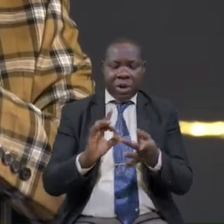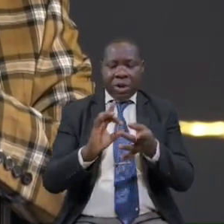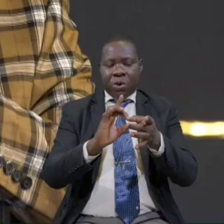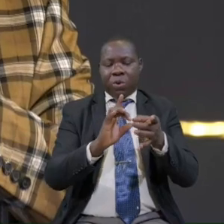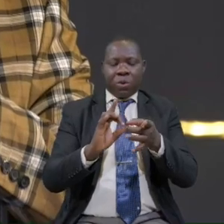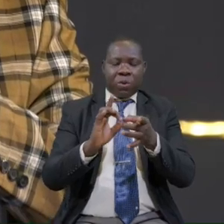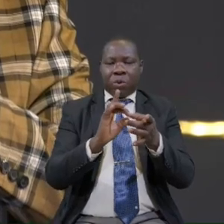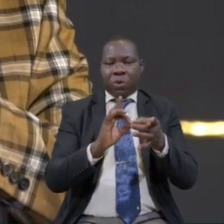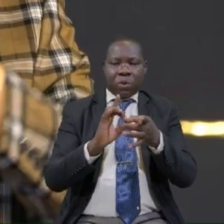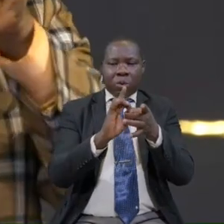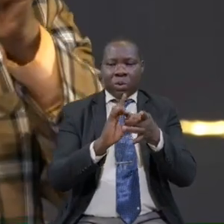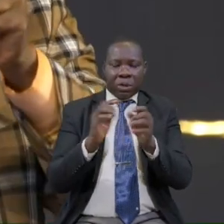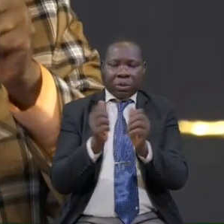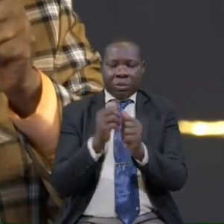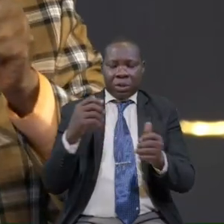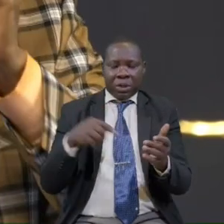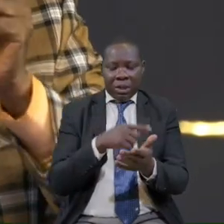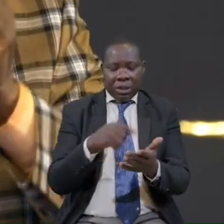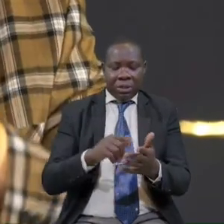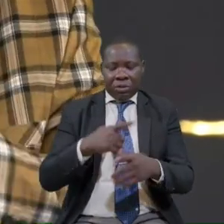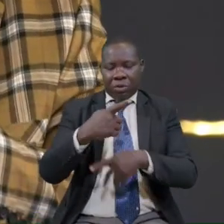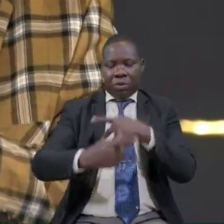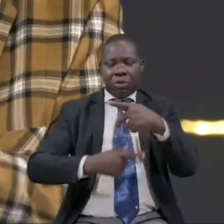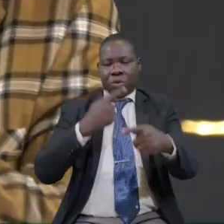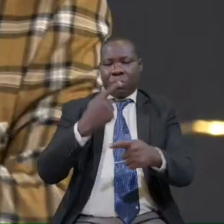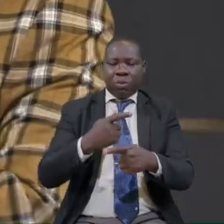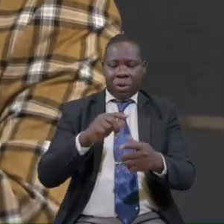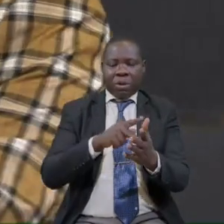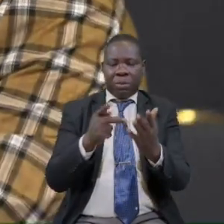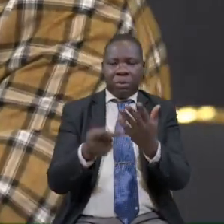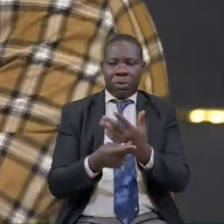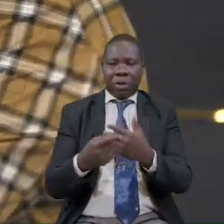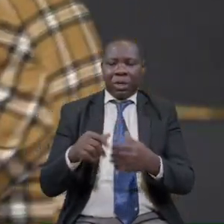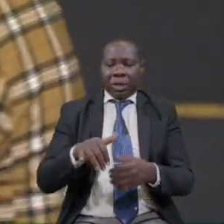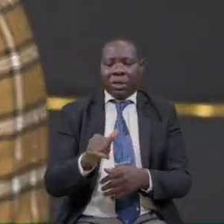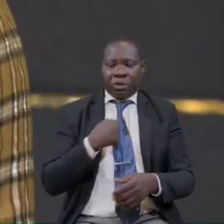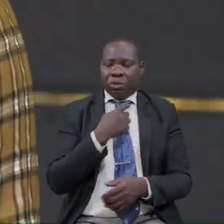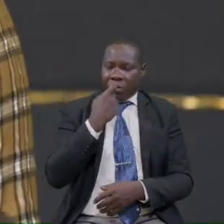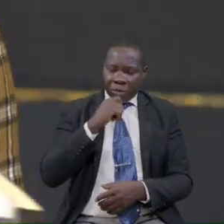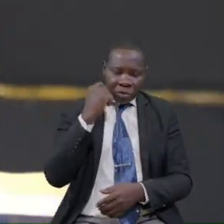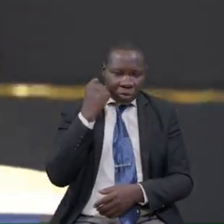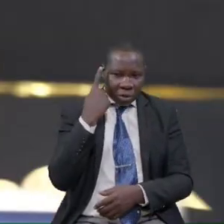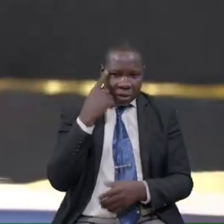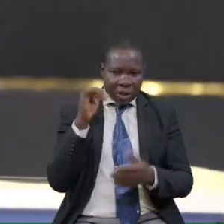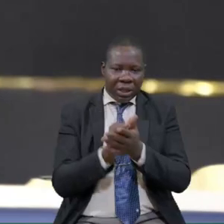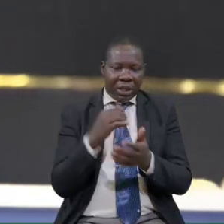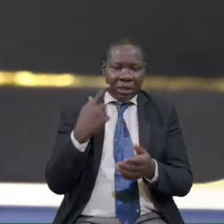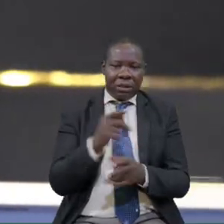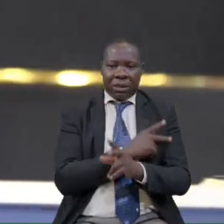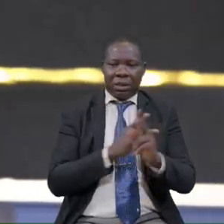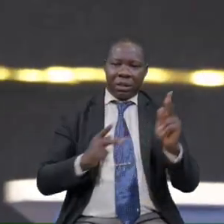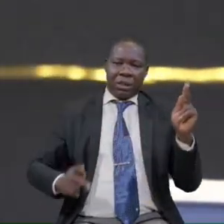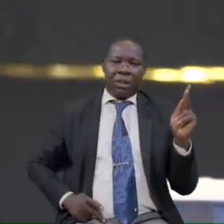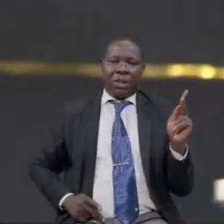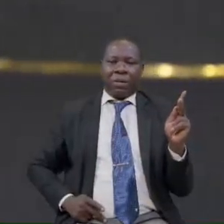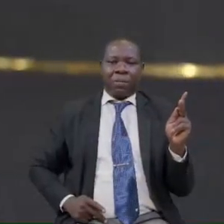les autorités, les hauts cadres qui se connaissent à d'ici. Mais nous devons comprendre qu'en tant que